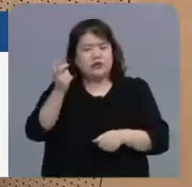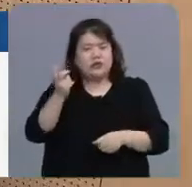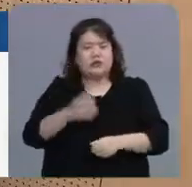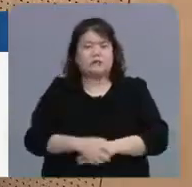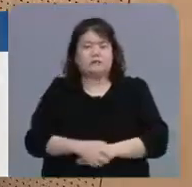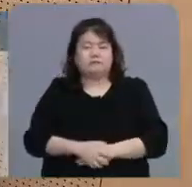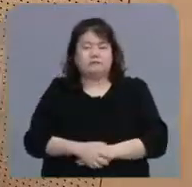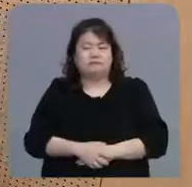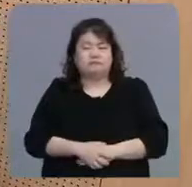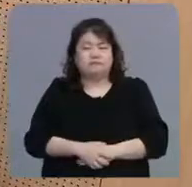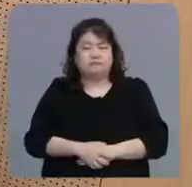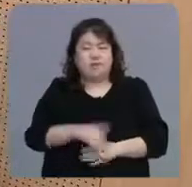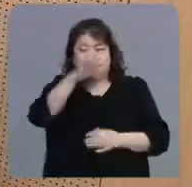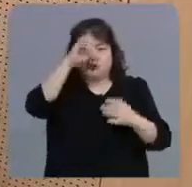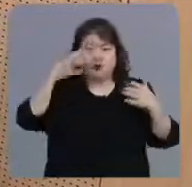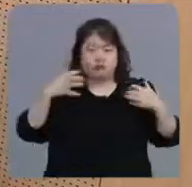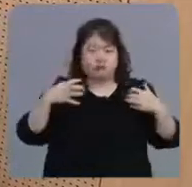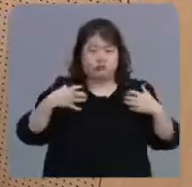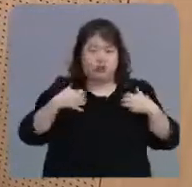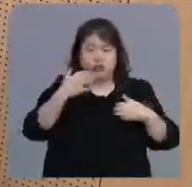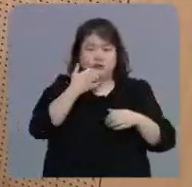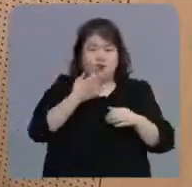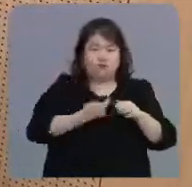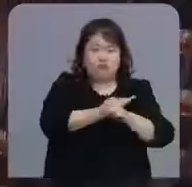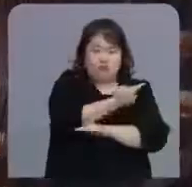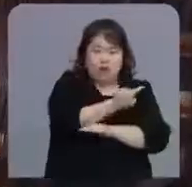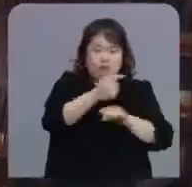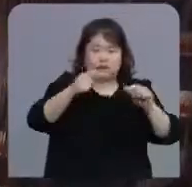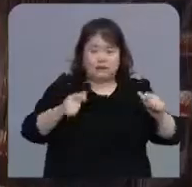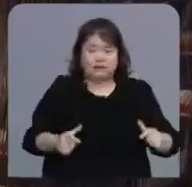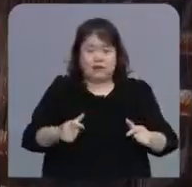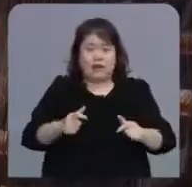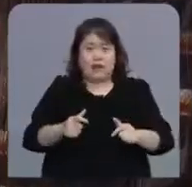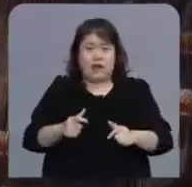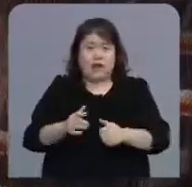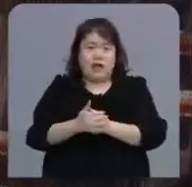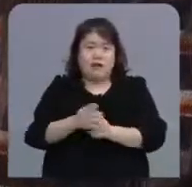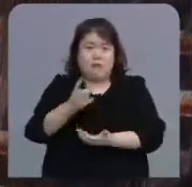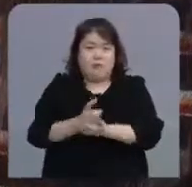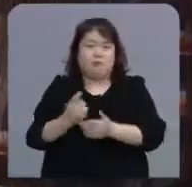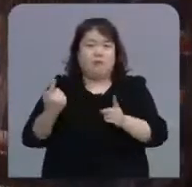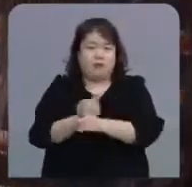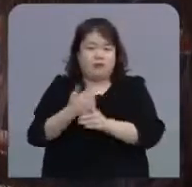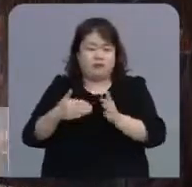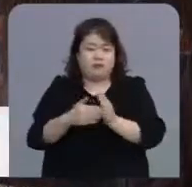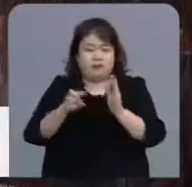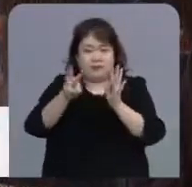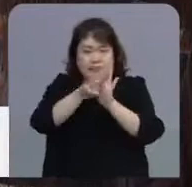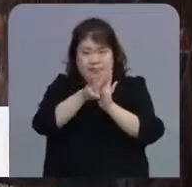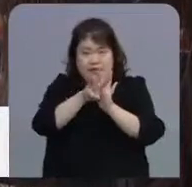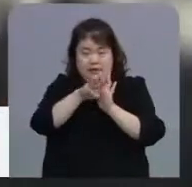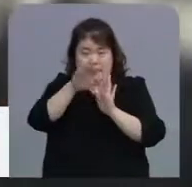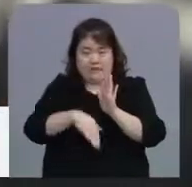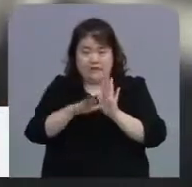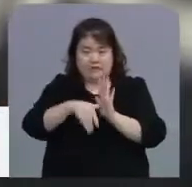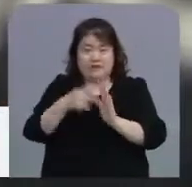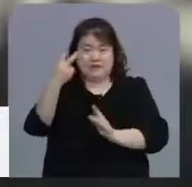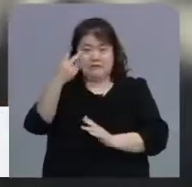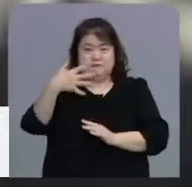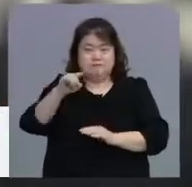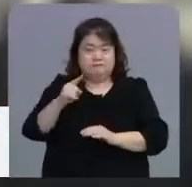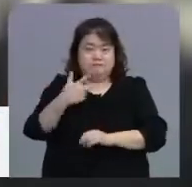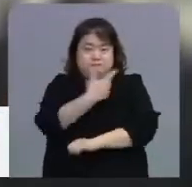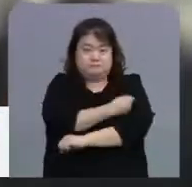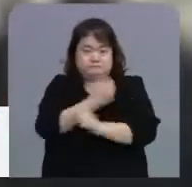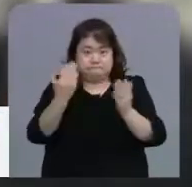있습니다. 정부의 비수도권 방역 지침도 변경됩니다. 3단계 이하 지역에서 2차까지 백신